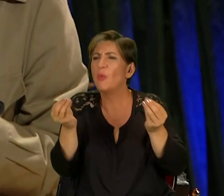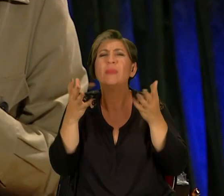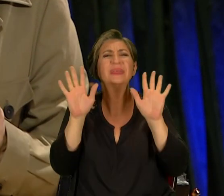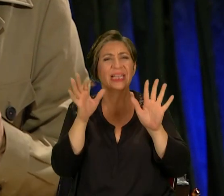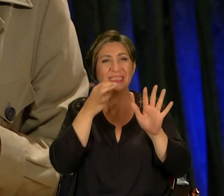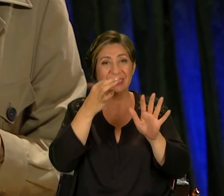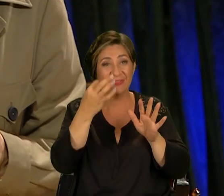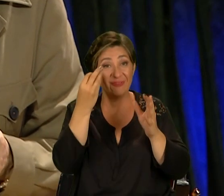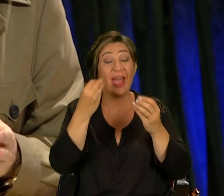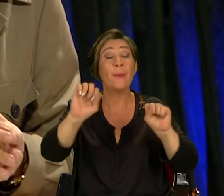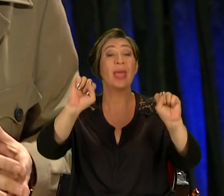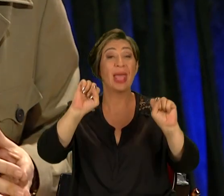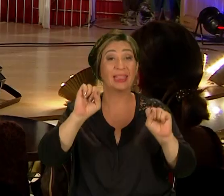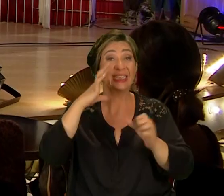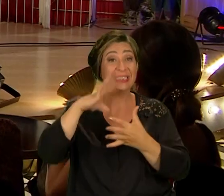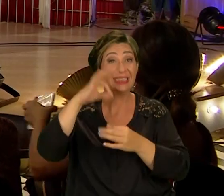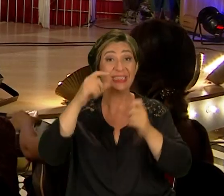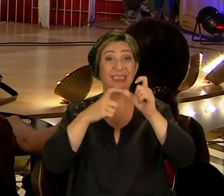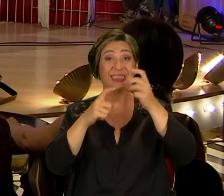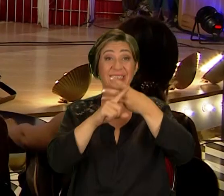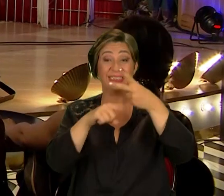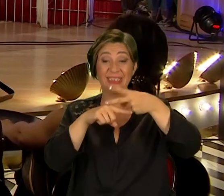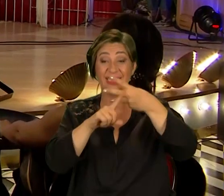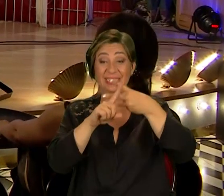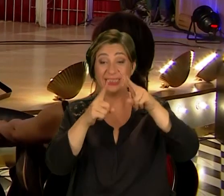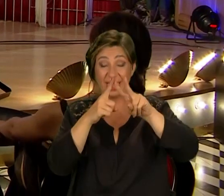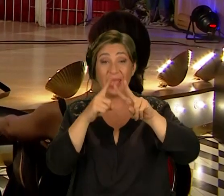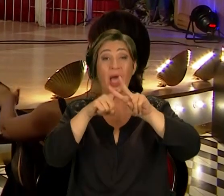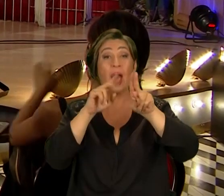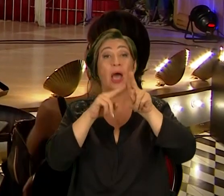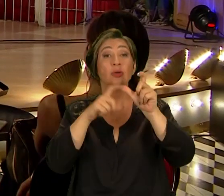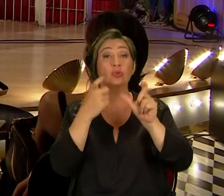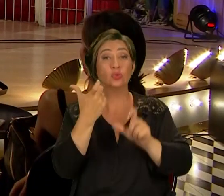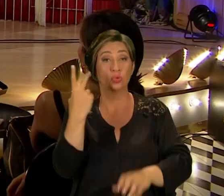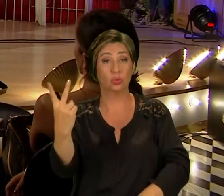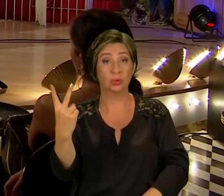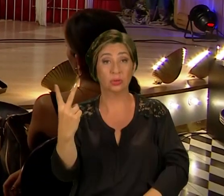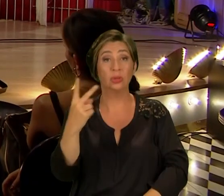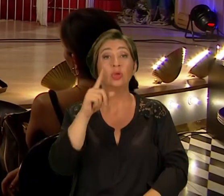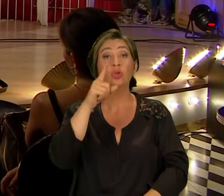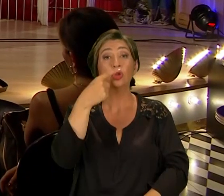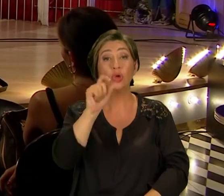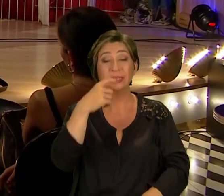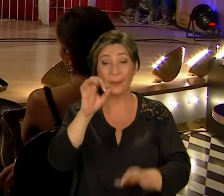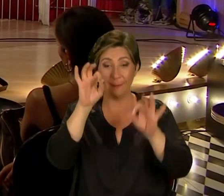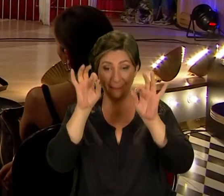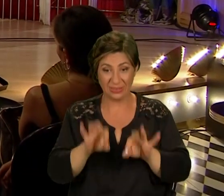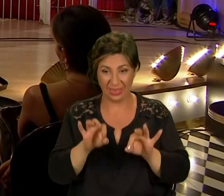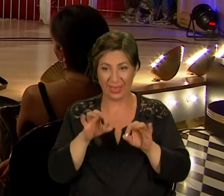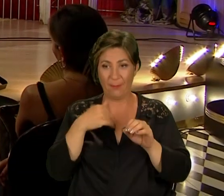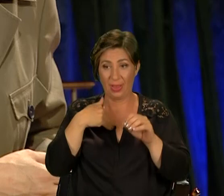olmasına engel olan insan Sezen Aksu'dur. Kesinlikle evet. 90'ların başında bana bunu